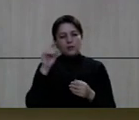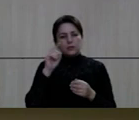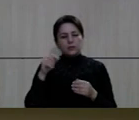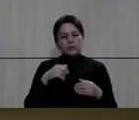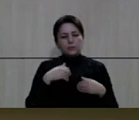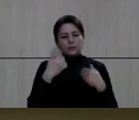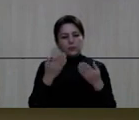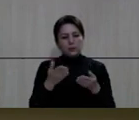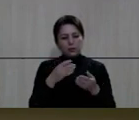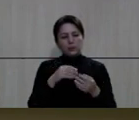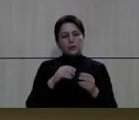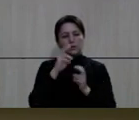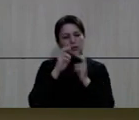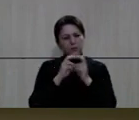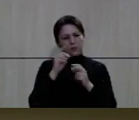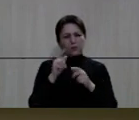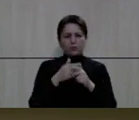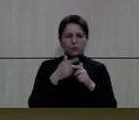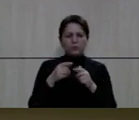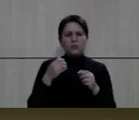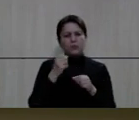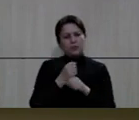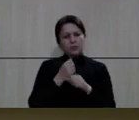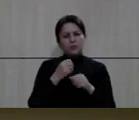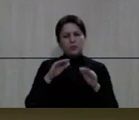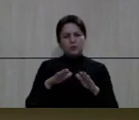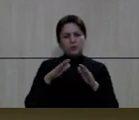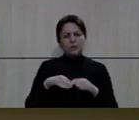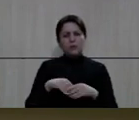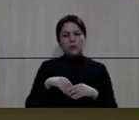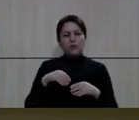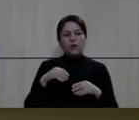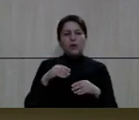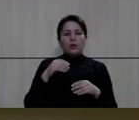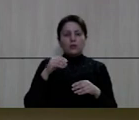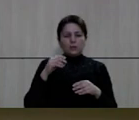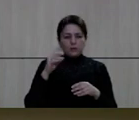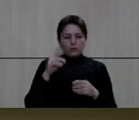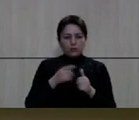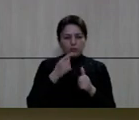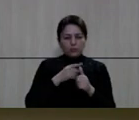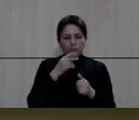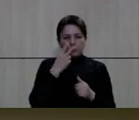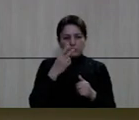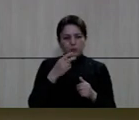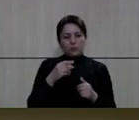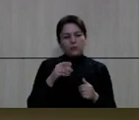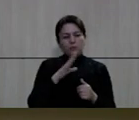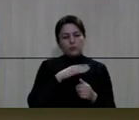yo'llangan muassasaning yoki mansabdor shaxsning nomi ko'rsatilgan bo'lishi shart.